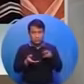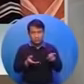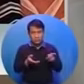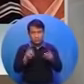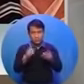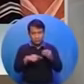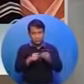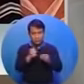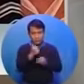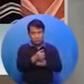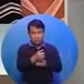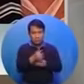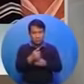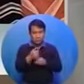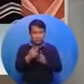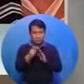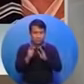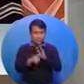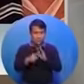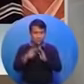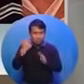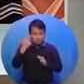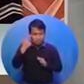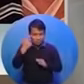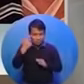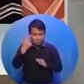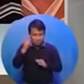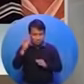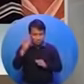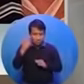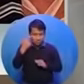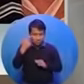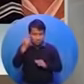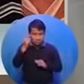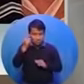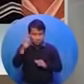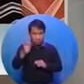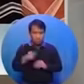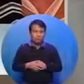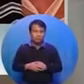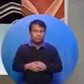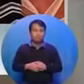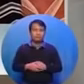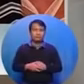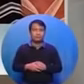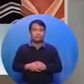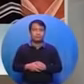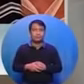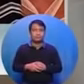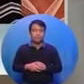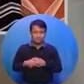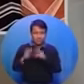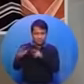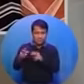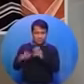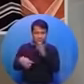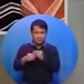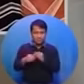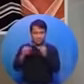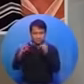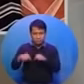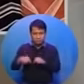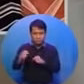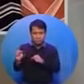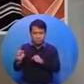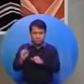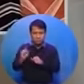kanila. Nasa linyang telepono si Attorney Garrett Tungal. Attorney Garrett, magandang umaga. Yes, magandang umaga, sir. Kanina ka pa nakabuo nito. So, ano yung